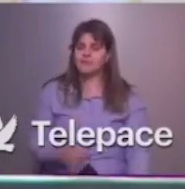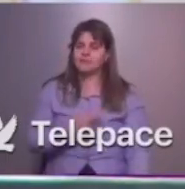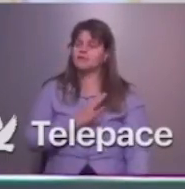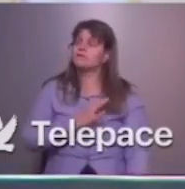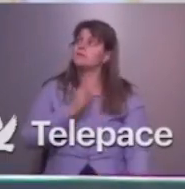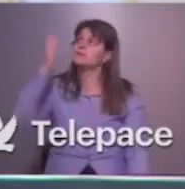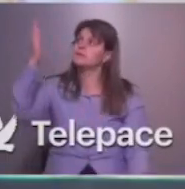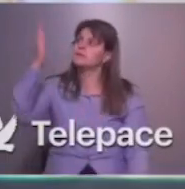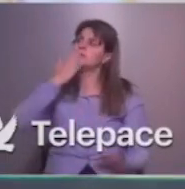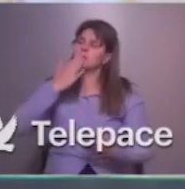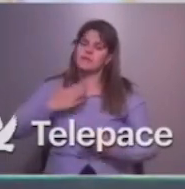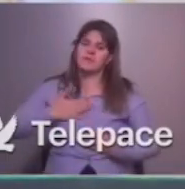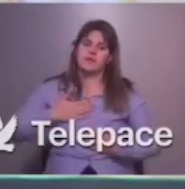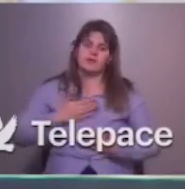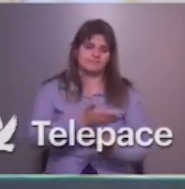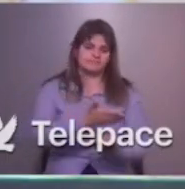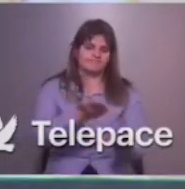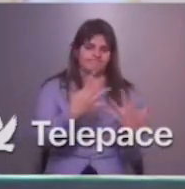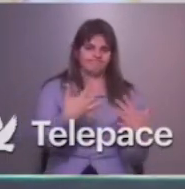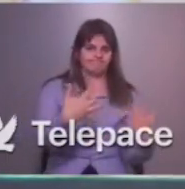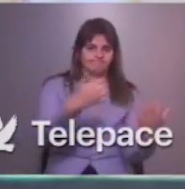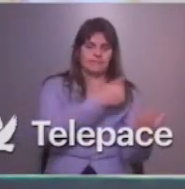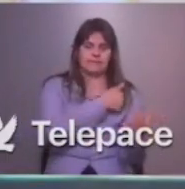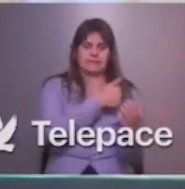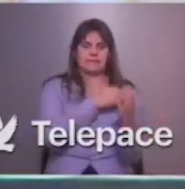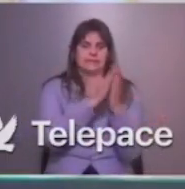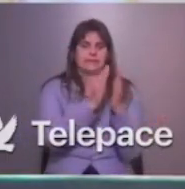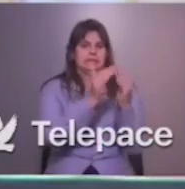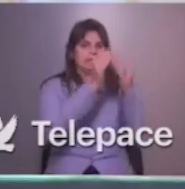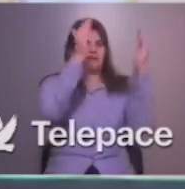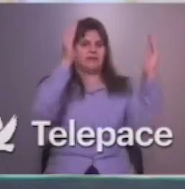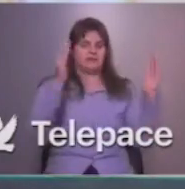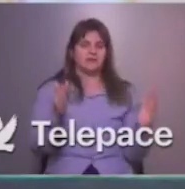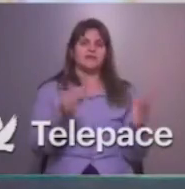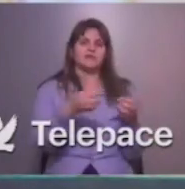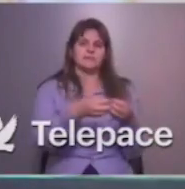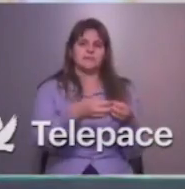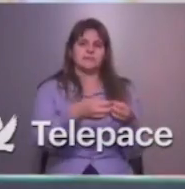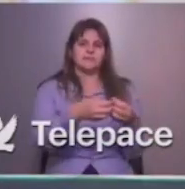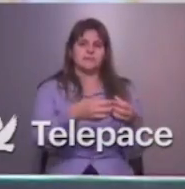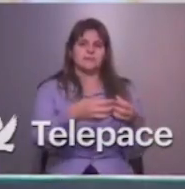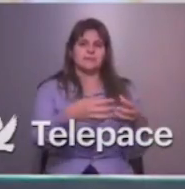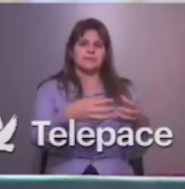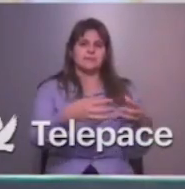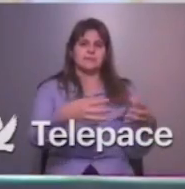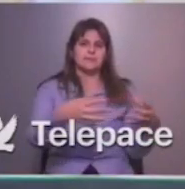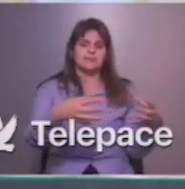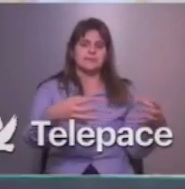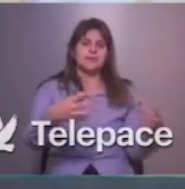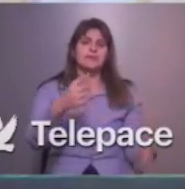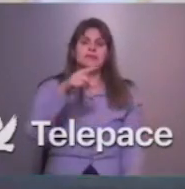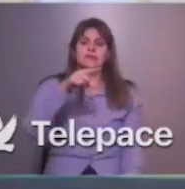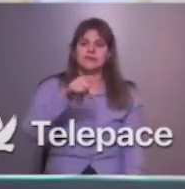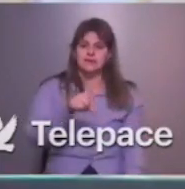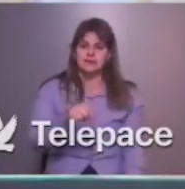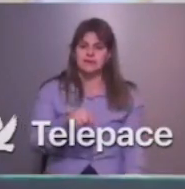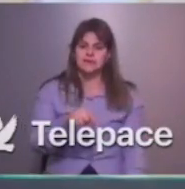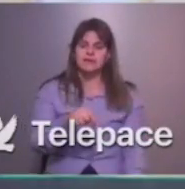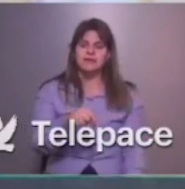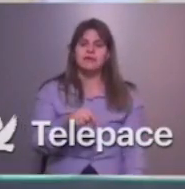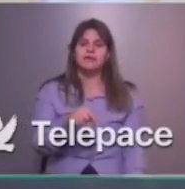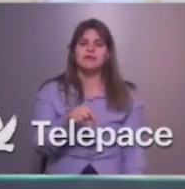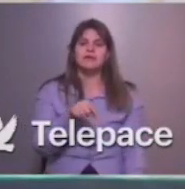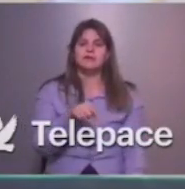benevolenza, con l'intercessione della Beata Vergine Maria, che la tua Chiesa cresca per